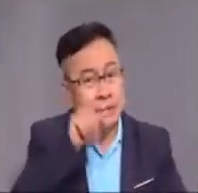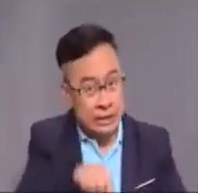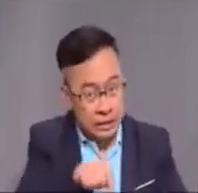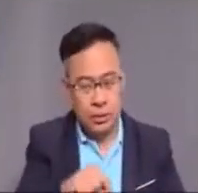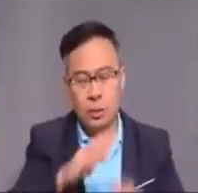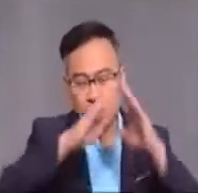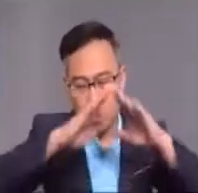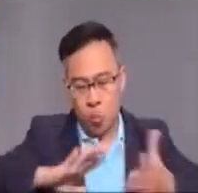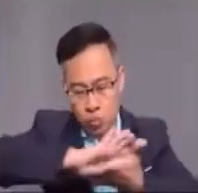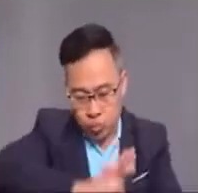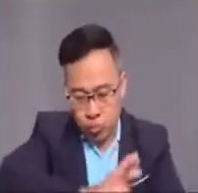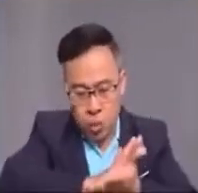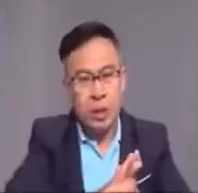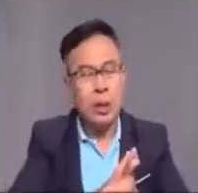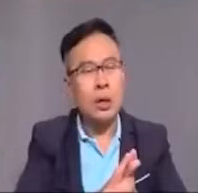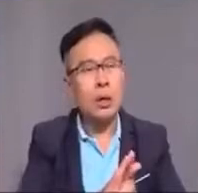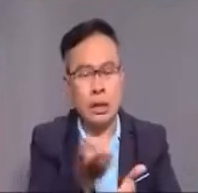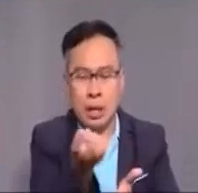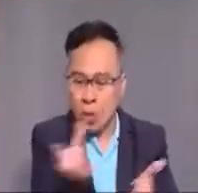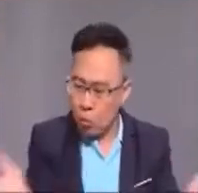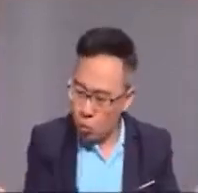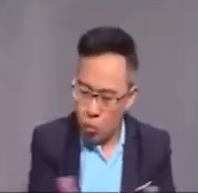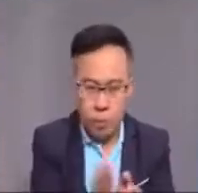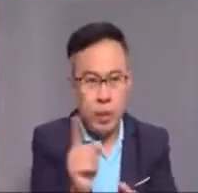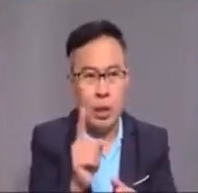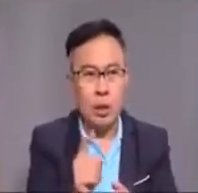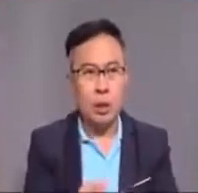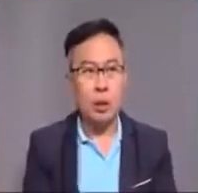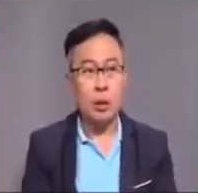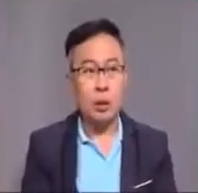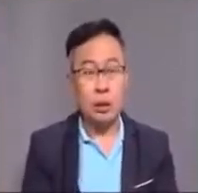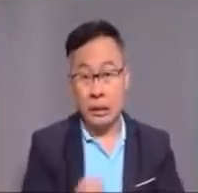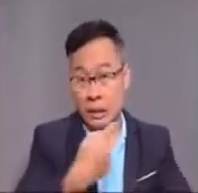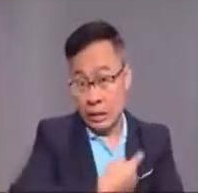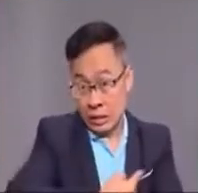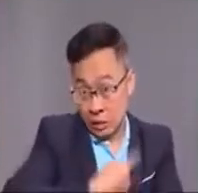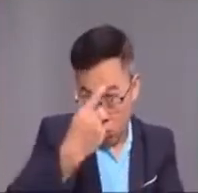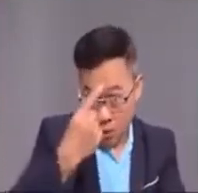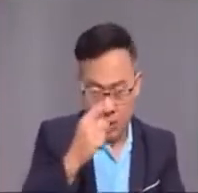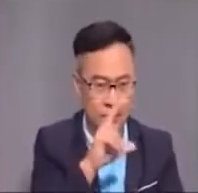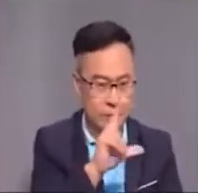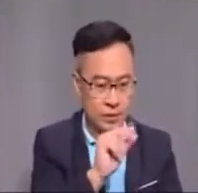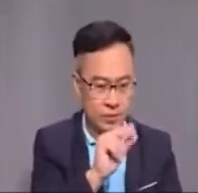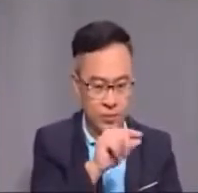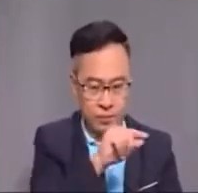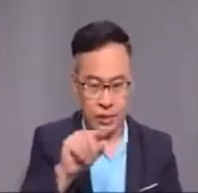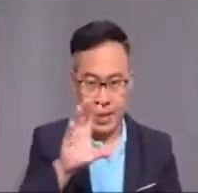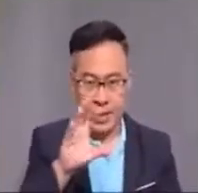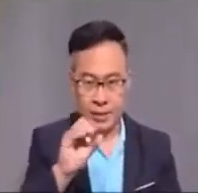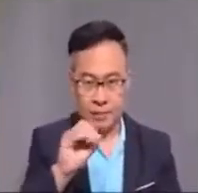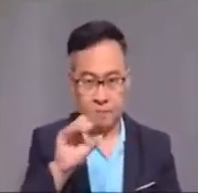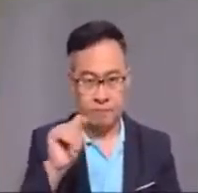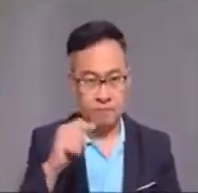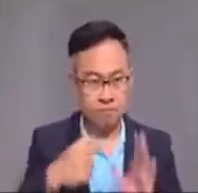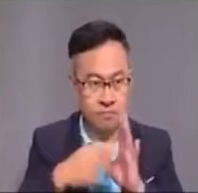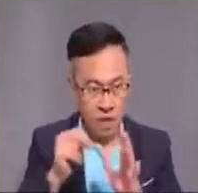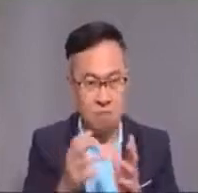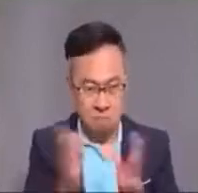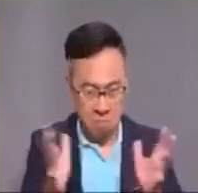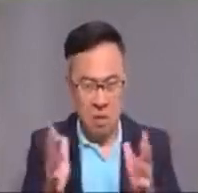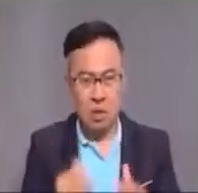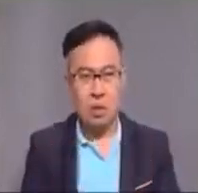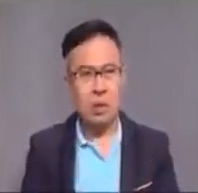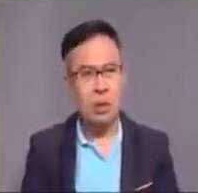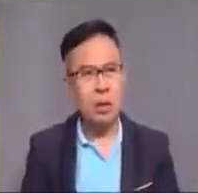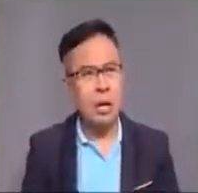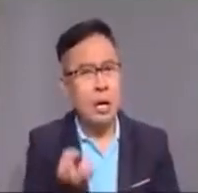ได้สักมากน้อยขนาดไหนฮะ ตอนนี้กำลังการผลิตเราประมาณ 30-50 ตันต่อวันนะครับ 30-50 ตันต่อวัน 3,000 โล ปริมาณข้าวของสมา